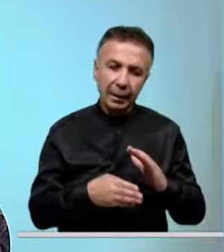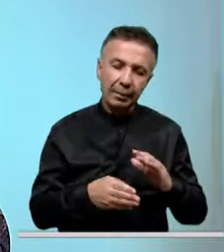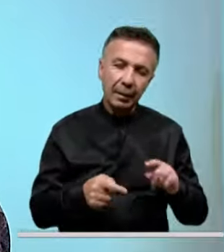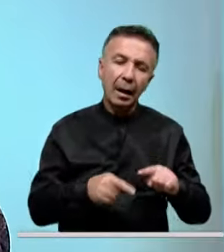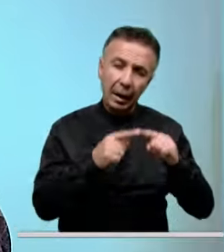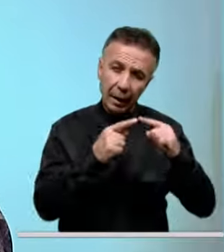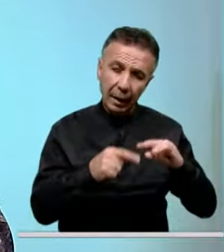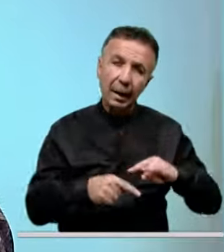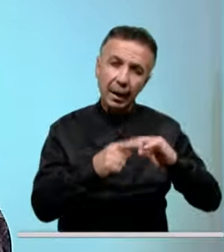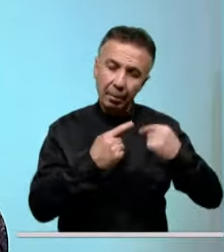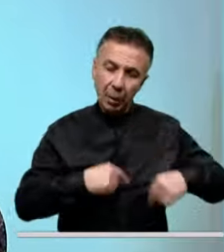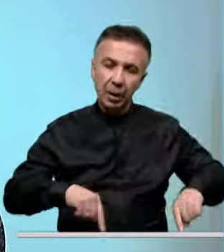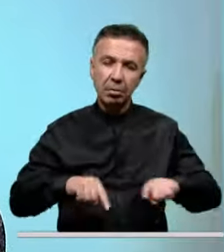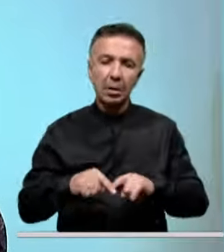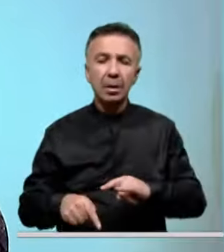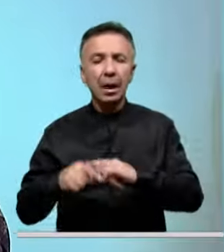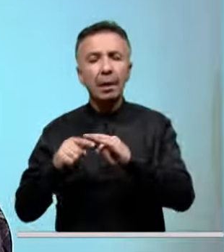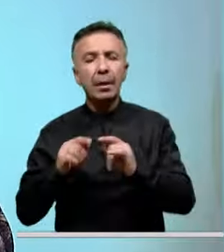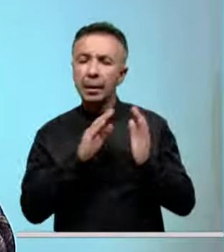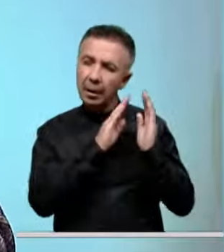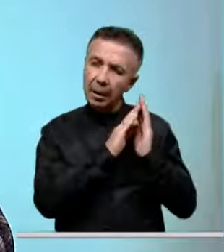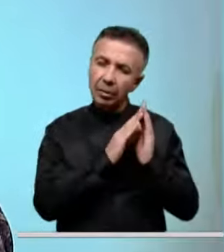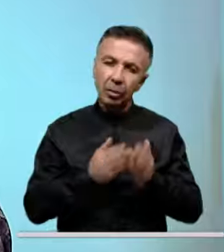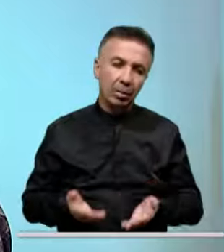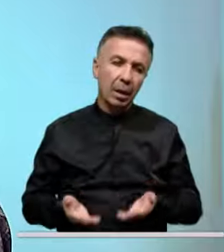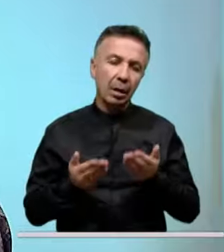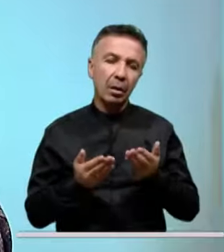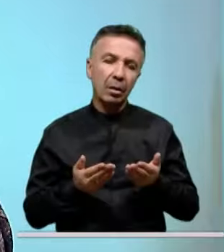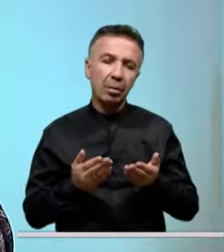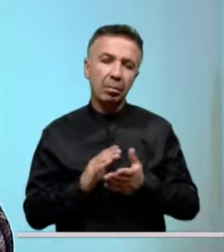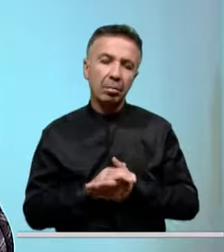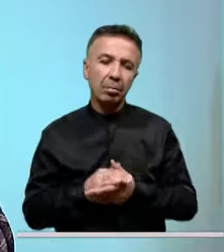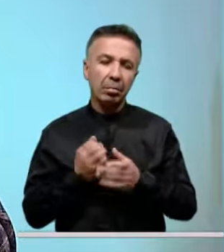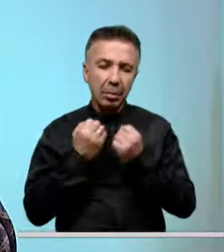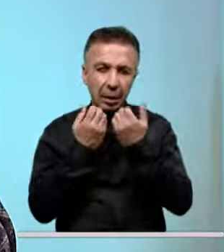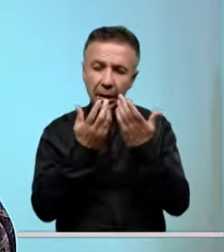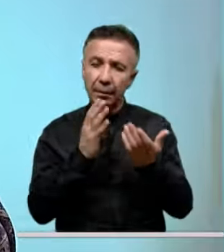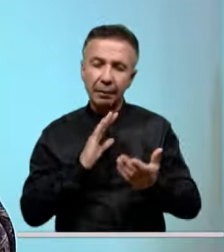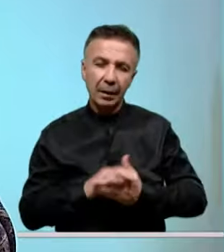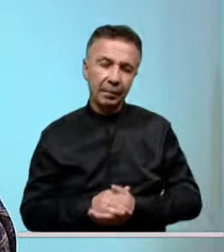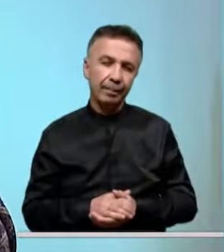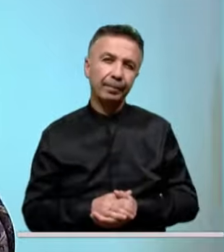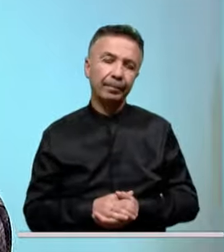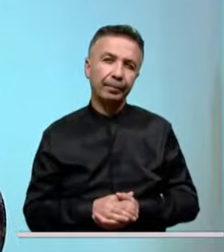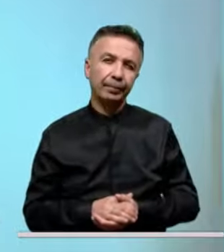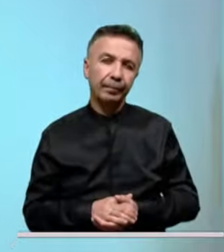bölgesindeyim. Kabe'de yatıp kalkıyorum. Orada ikramlar da oluyor. Hurma, zemzemle falan ihtiyacımı karşılıyorum.